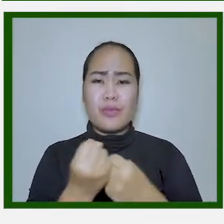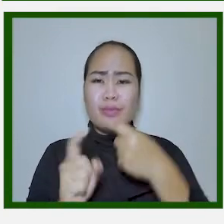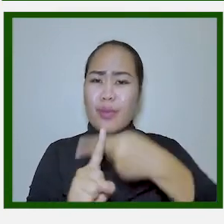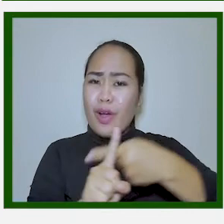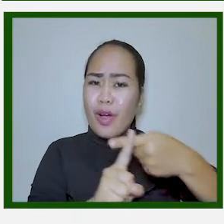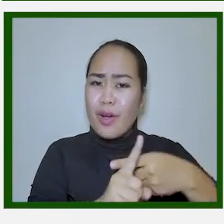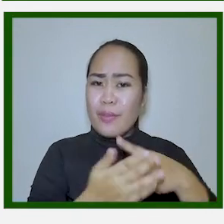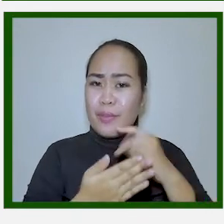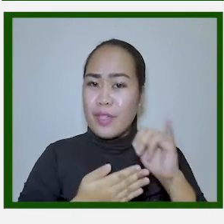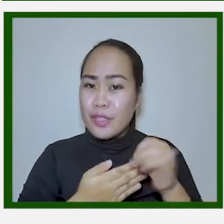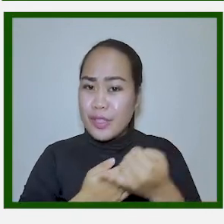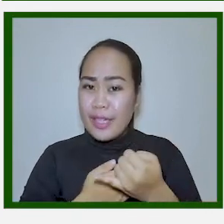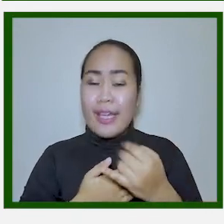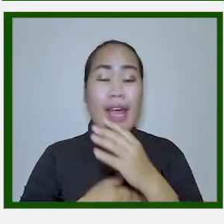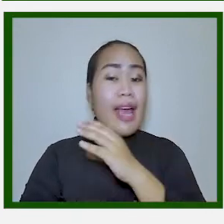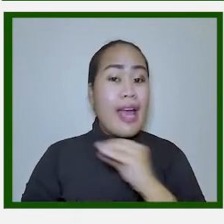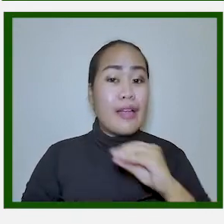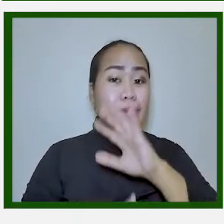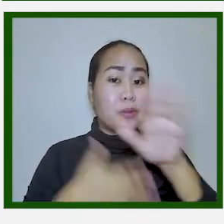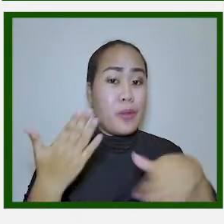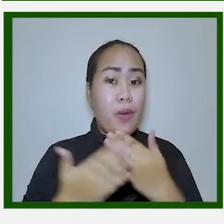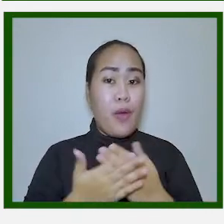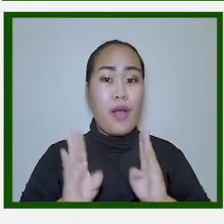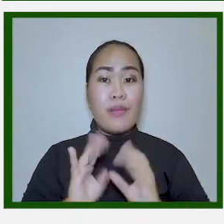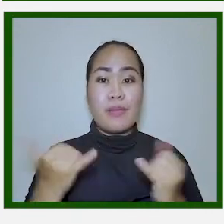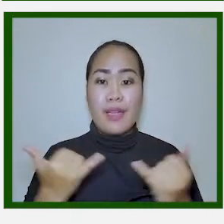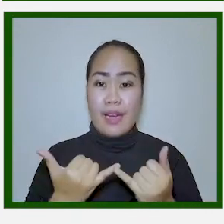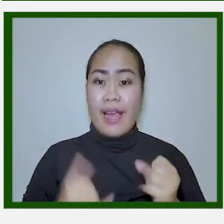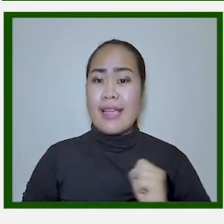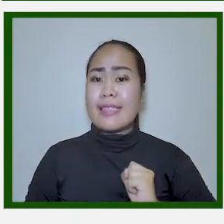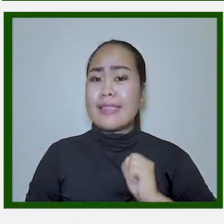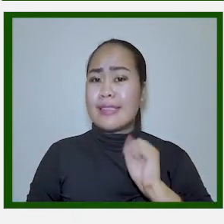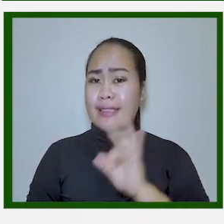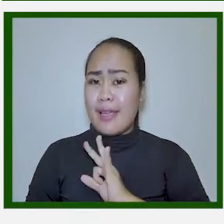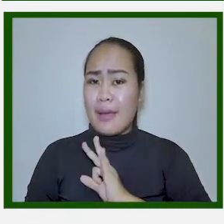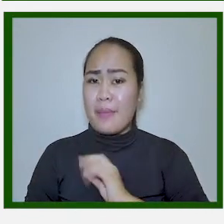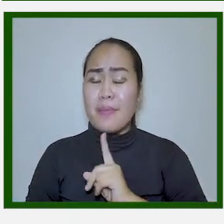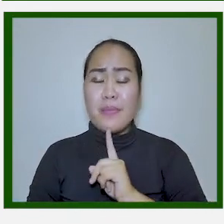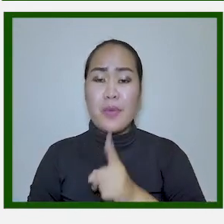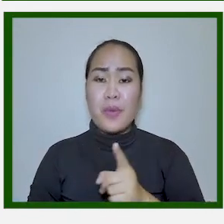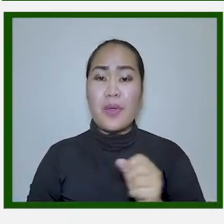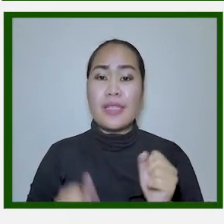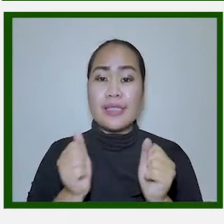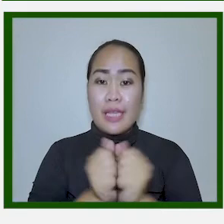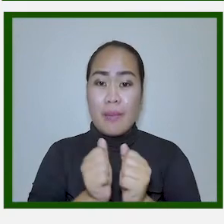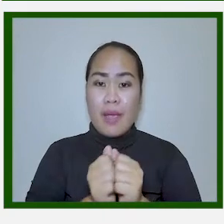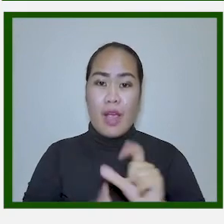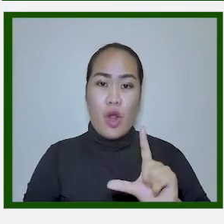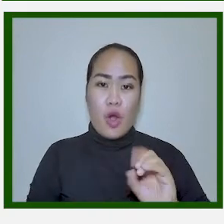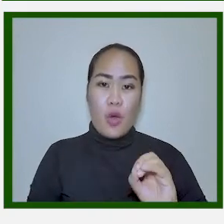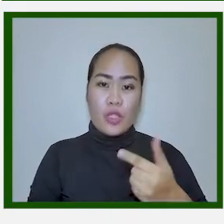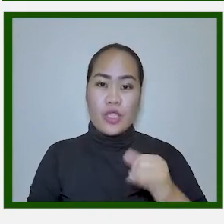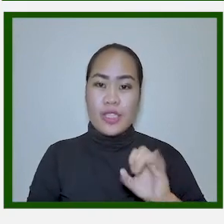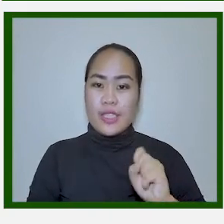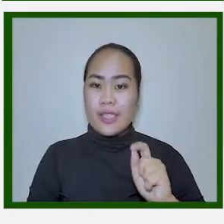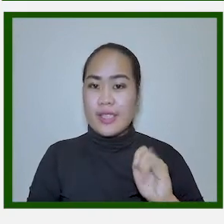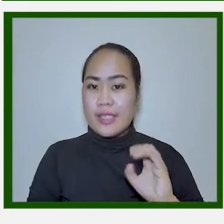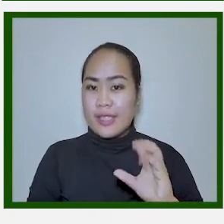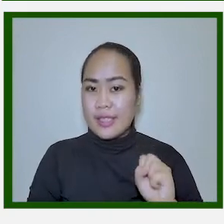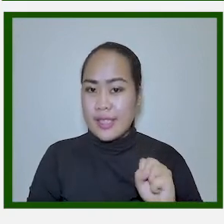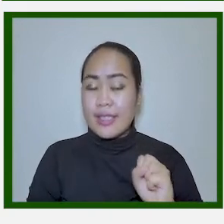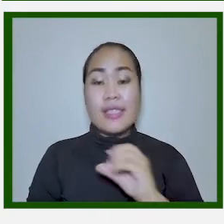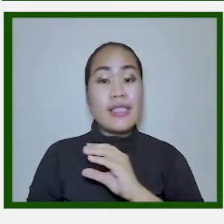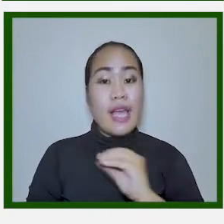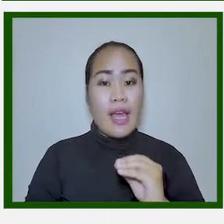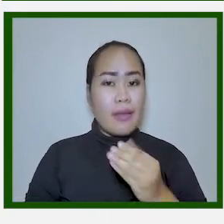no, sa lahat ng mga barangay employees na kasama namin sa logistics, no, sa planning ng ating